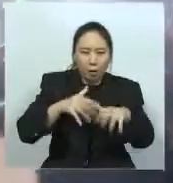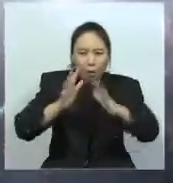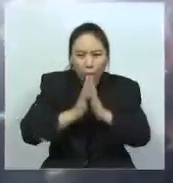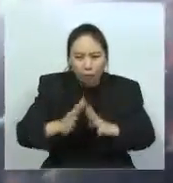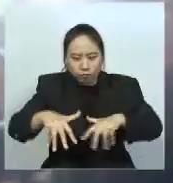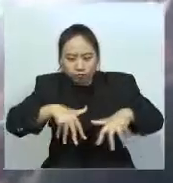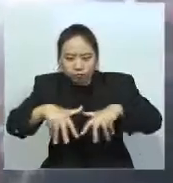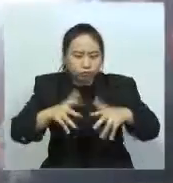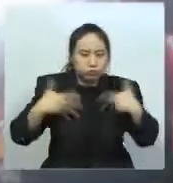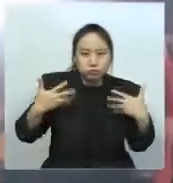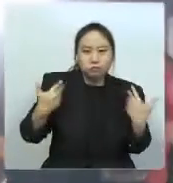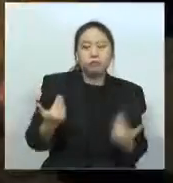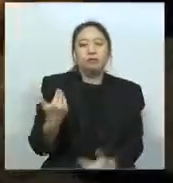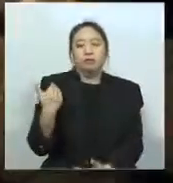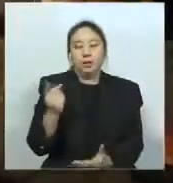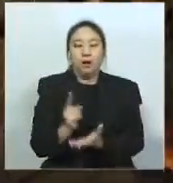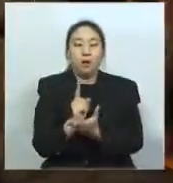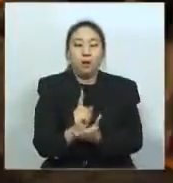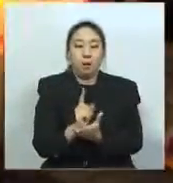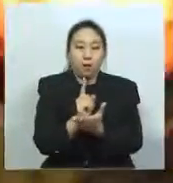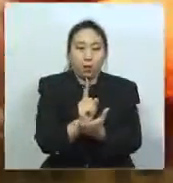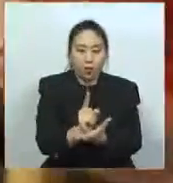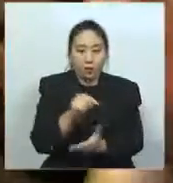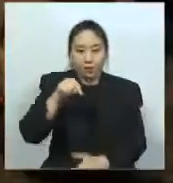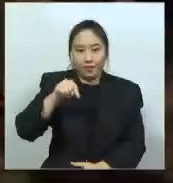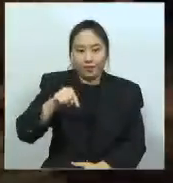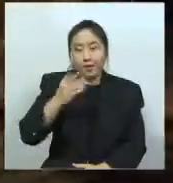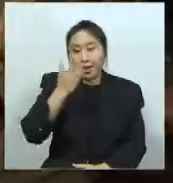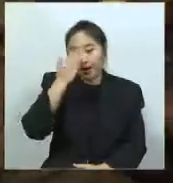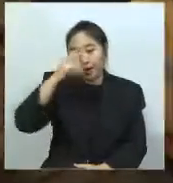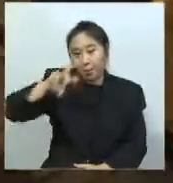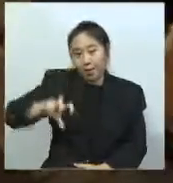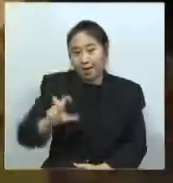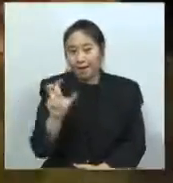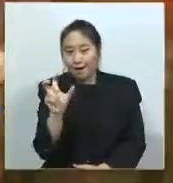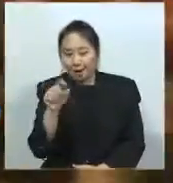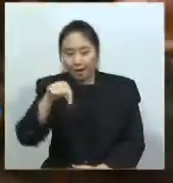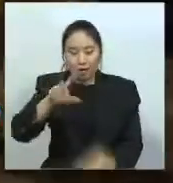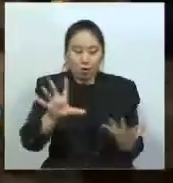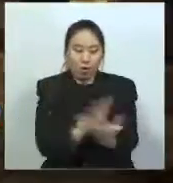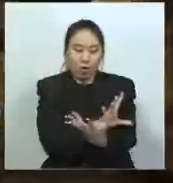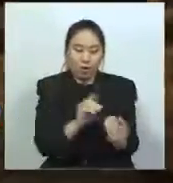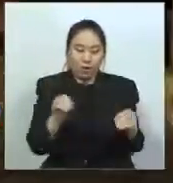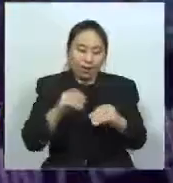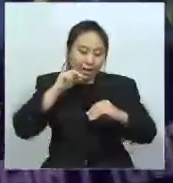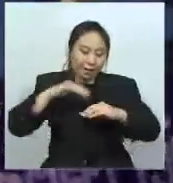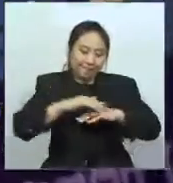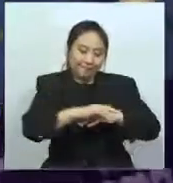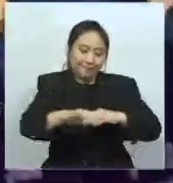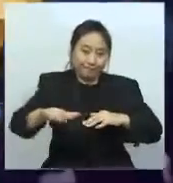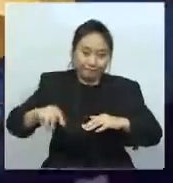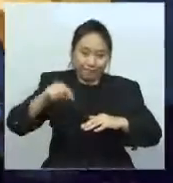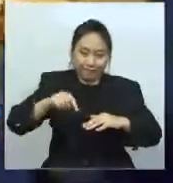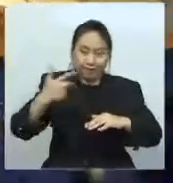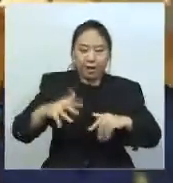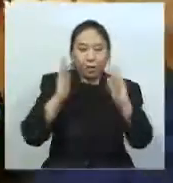อย่างมากนะคะนอกจากร่วมกันลอยกระทงที่บริเวณลานหน้าพญานาคและลานขวงวัฒนธรรมริมกว้านพะเยาแล้วนักท่องเ